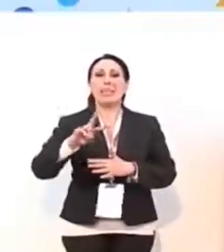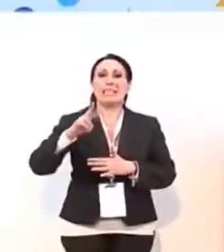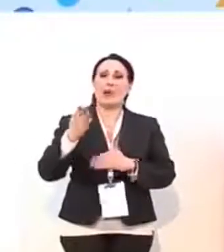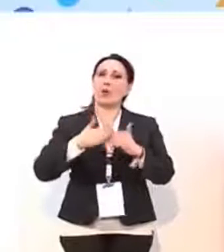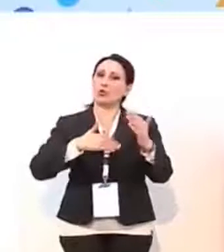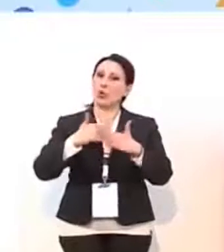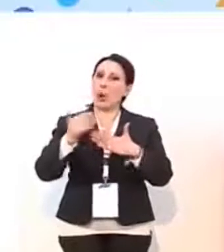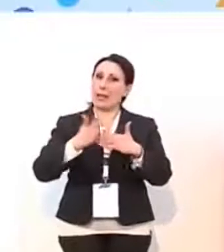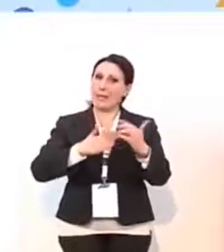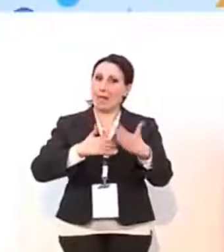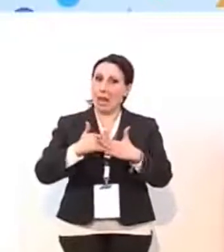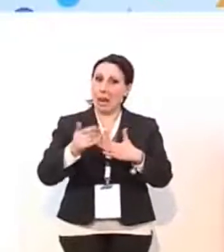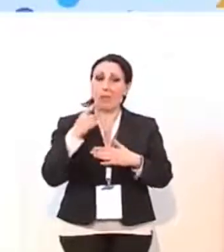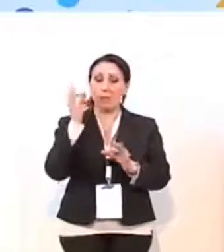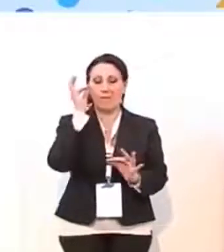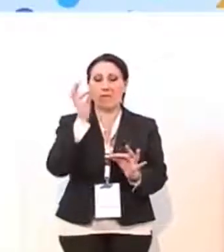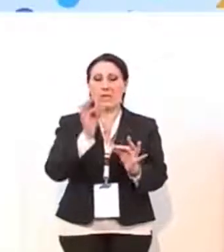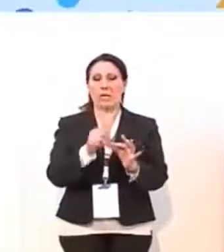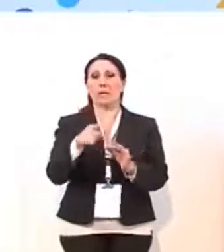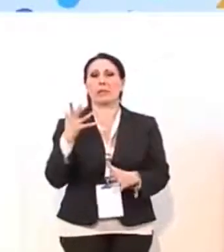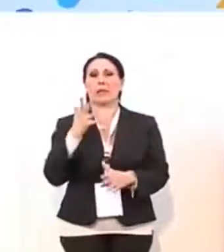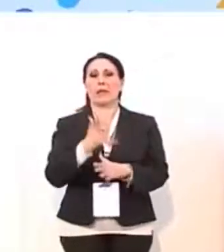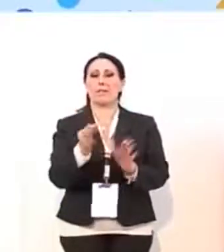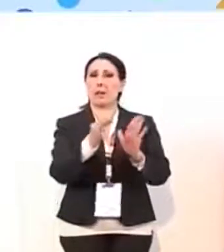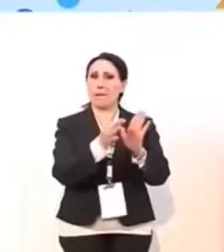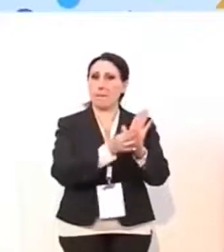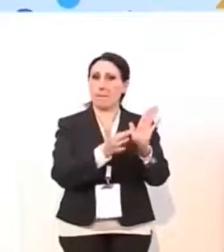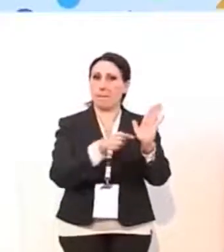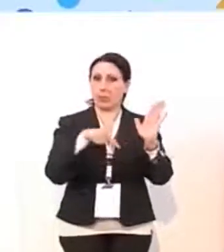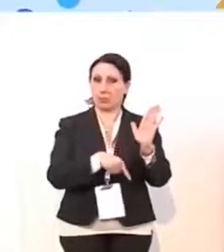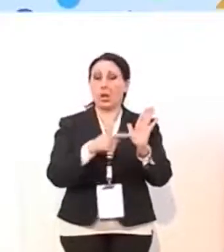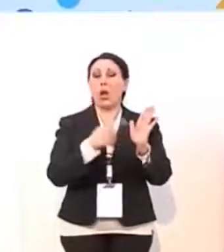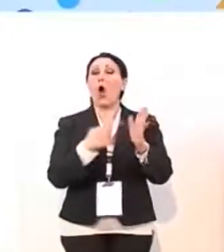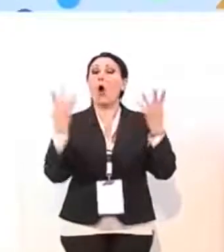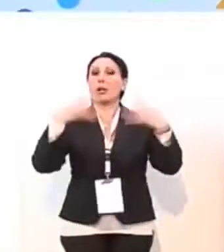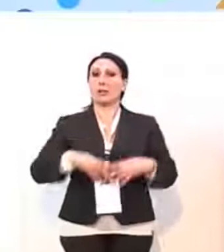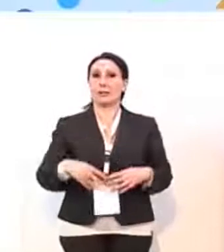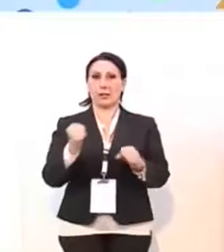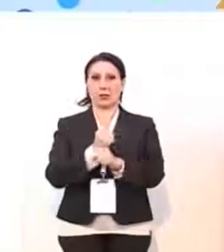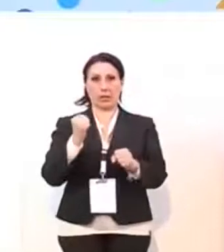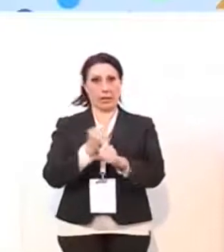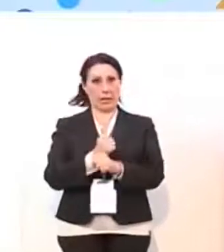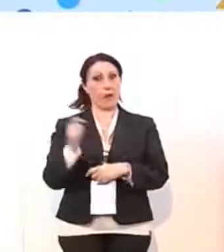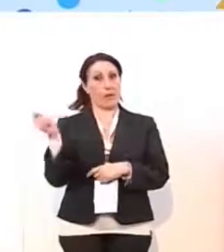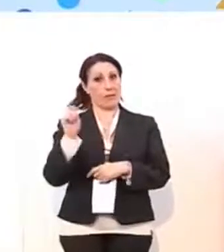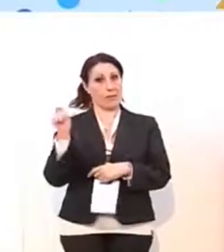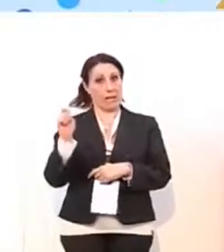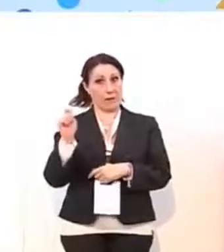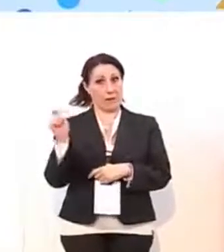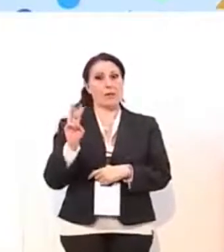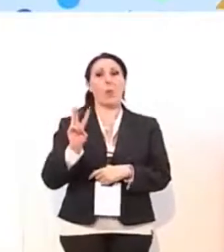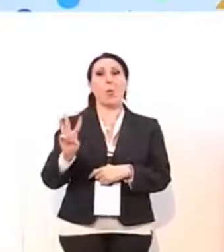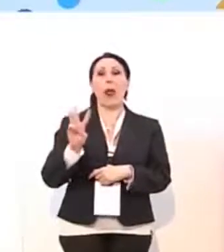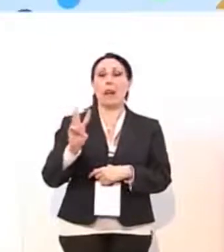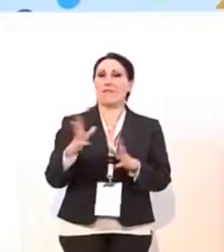ad intervenire su quei punti lì: la organizzazione del lavoro, i servizi, il welfare aziendale, in